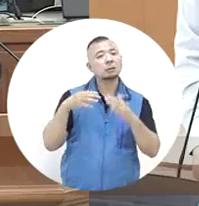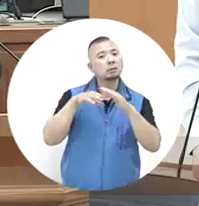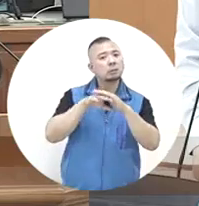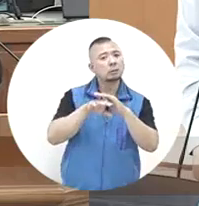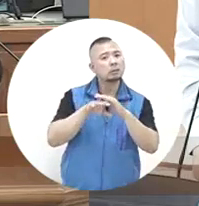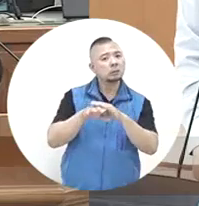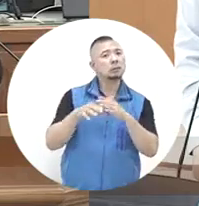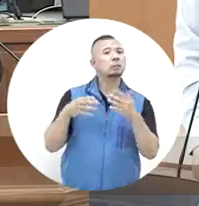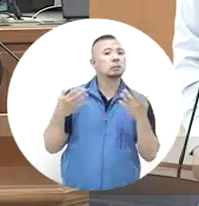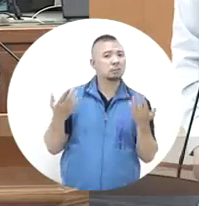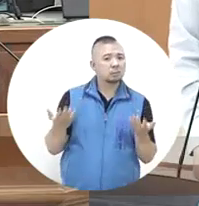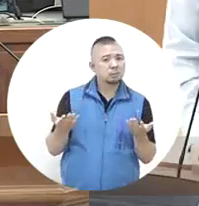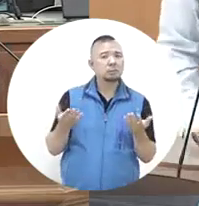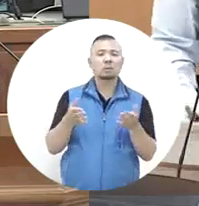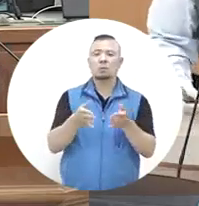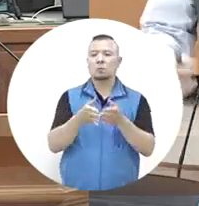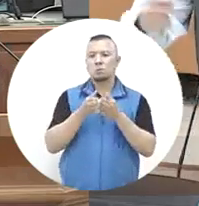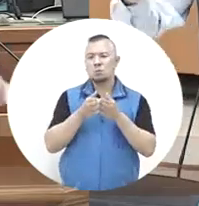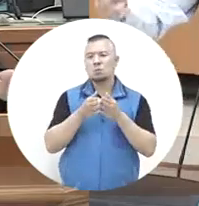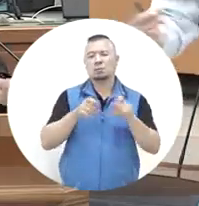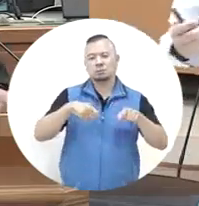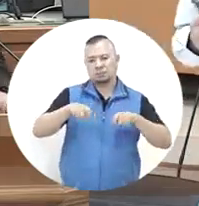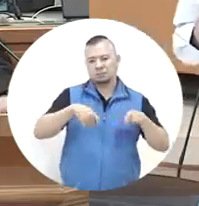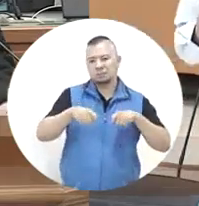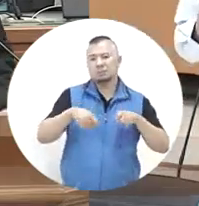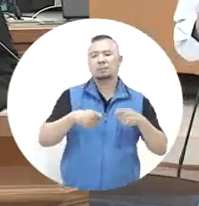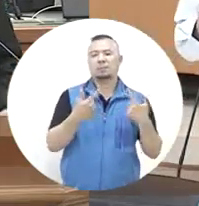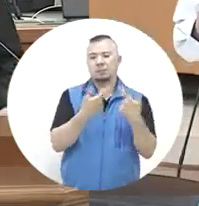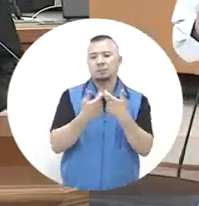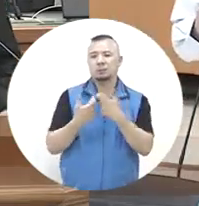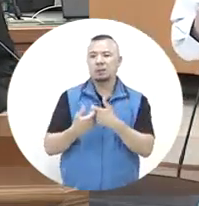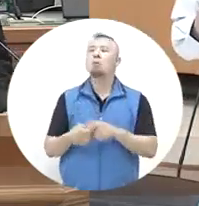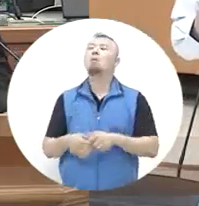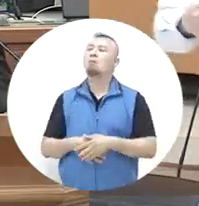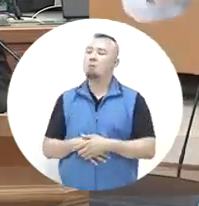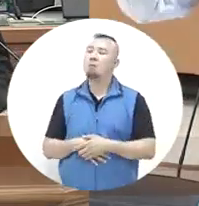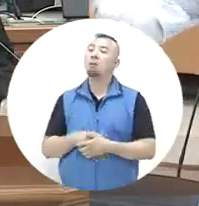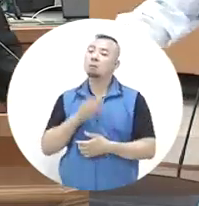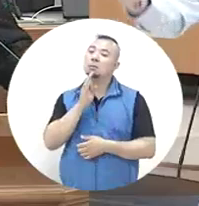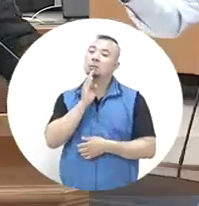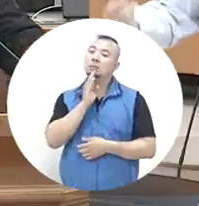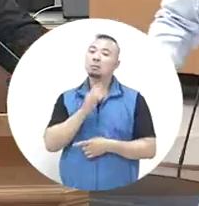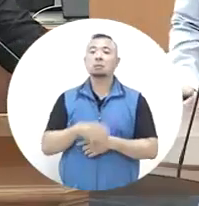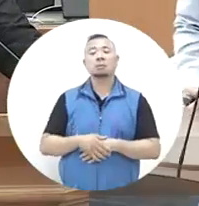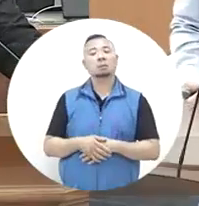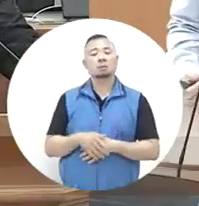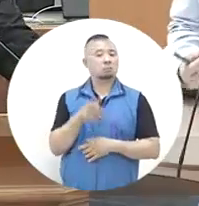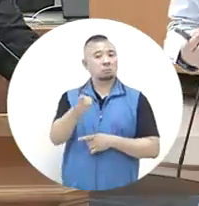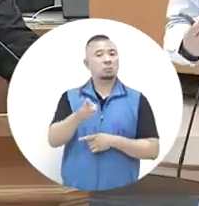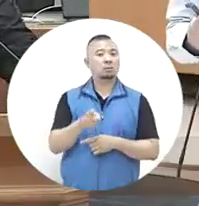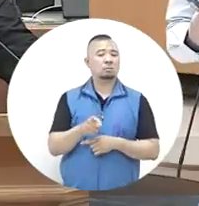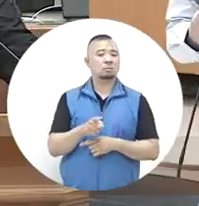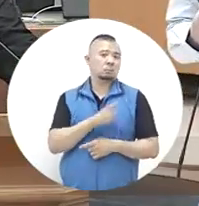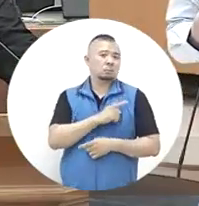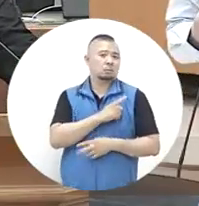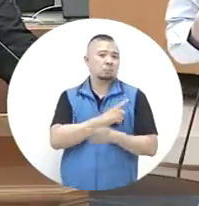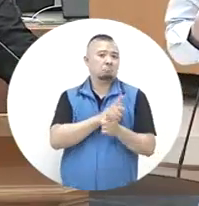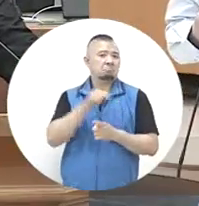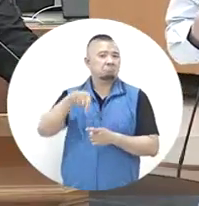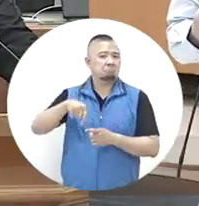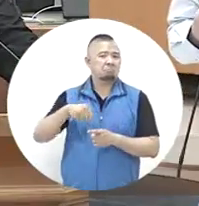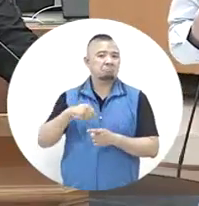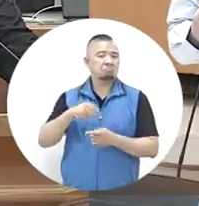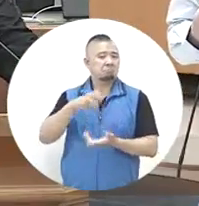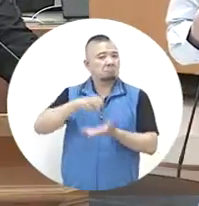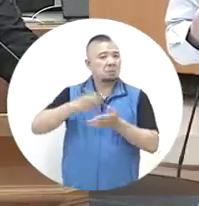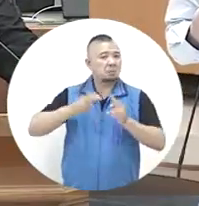一个很妥切的做法。 是，那意思就是市长并不排除，不是完全排除核能这个选项吧？是不是？